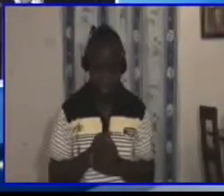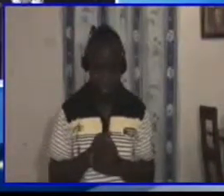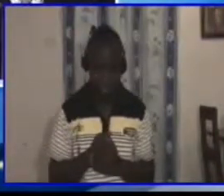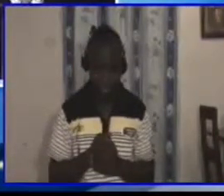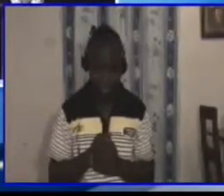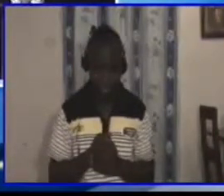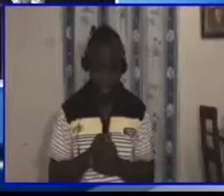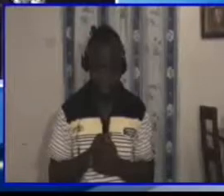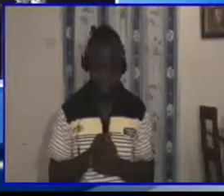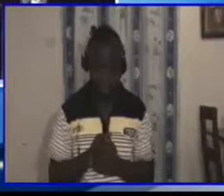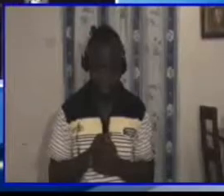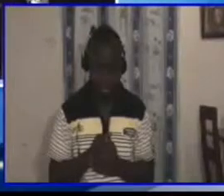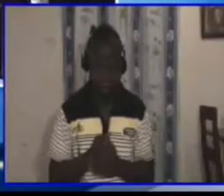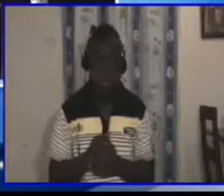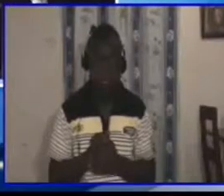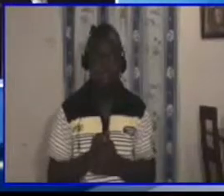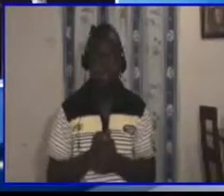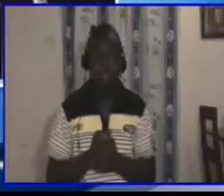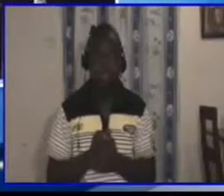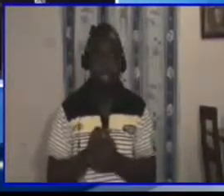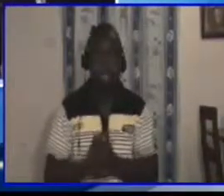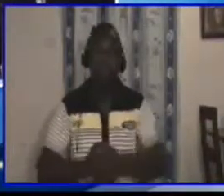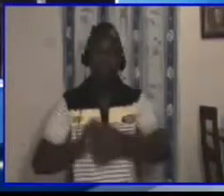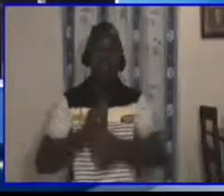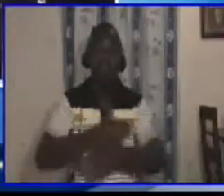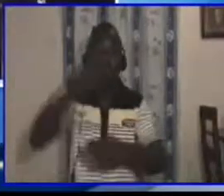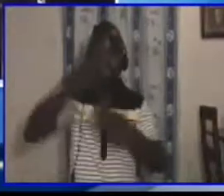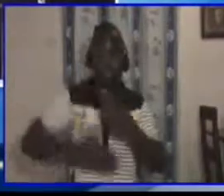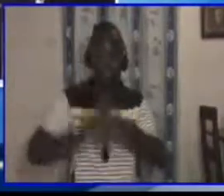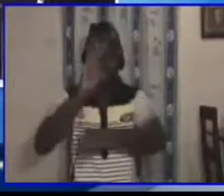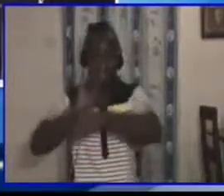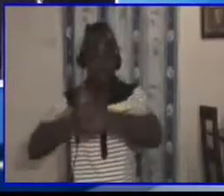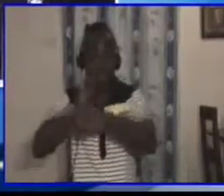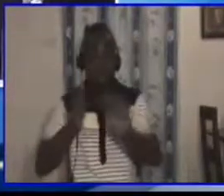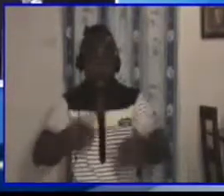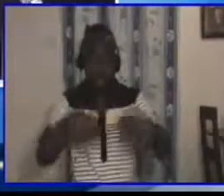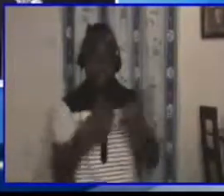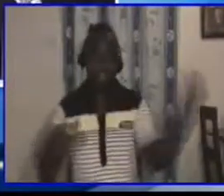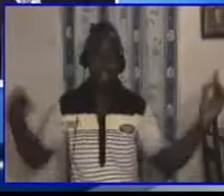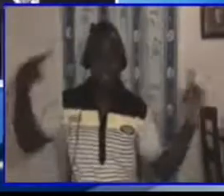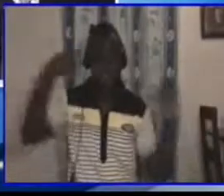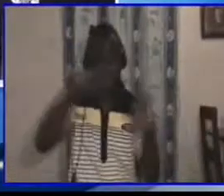ma abbiamo una sola chiesa di gesù cristo